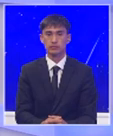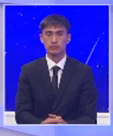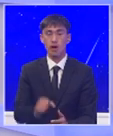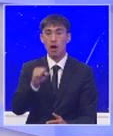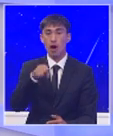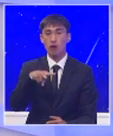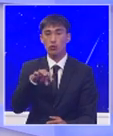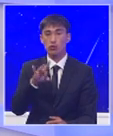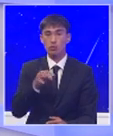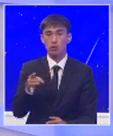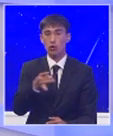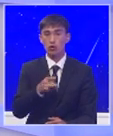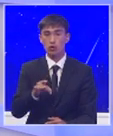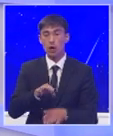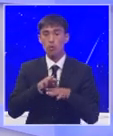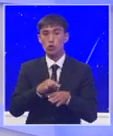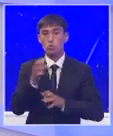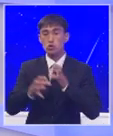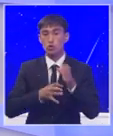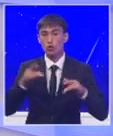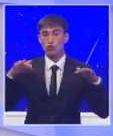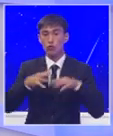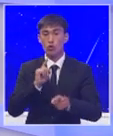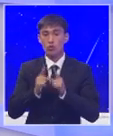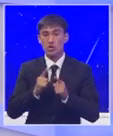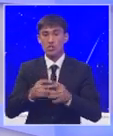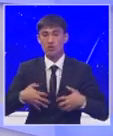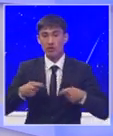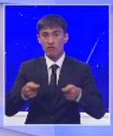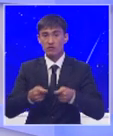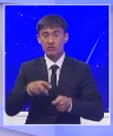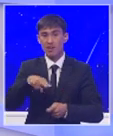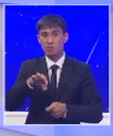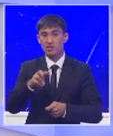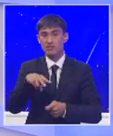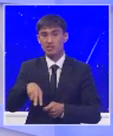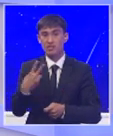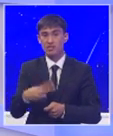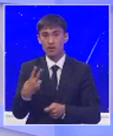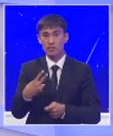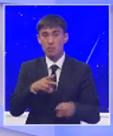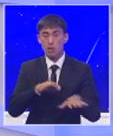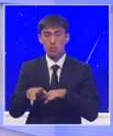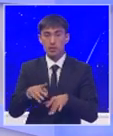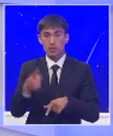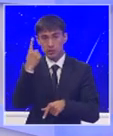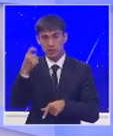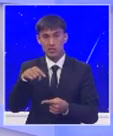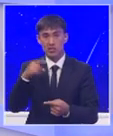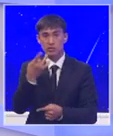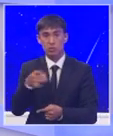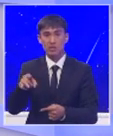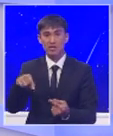В Волокольском районе прошел международный форум животноводства «Лепсе-2022». Мероприятие инициировано Республиканской палатой